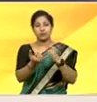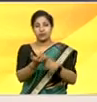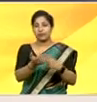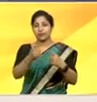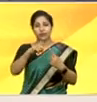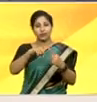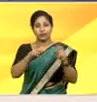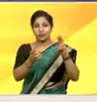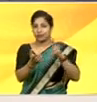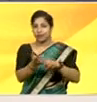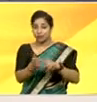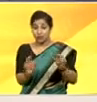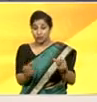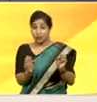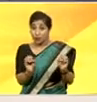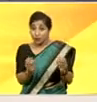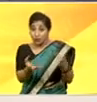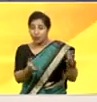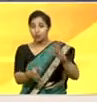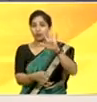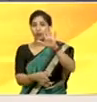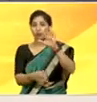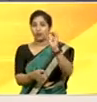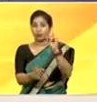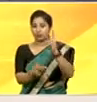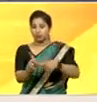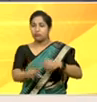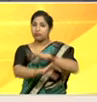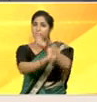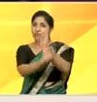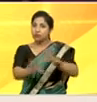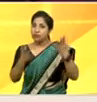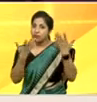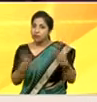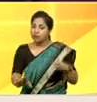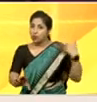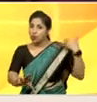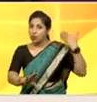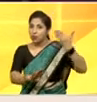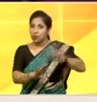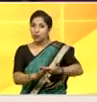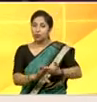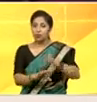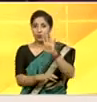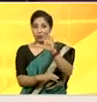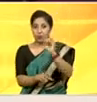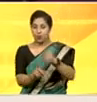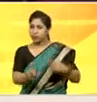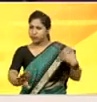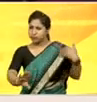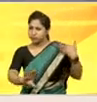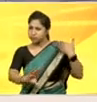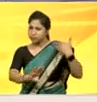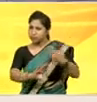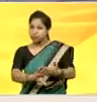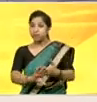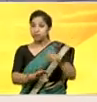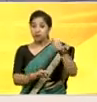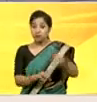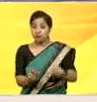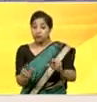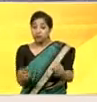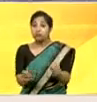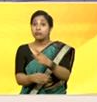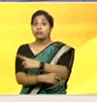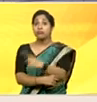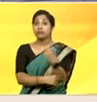प्रसारण के 50 साल पूरे कर रहा है। 50 वर्षों से लगातार इस बुलेटिन